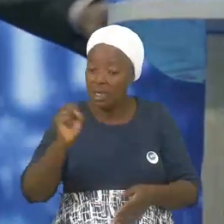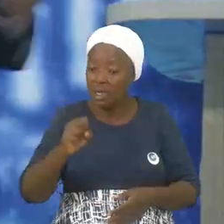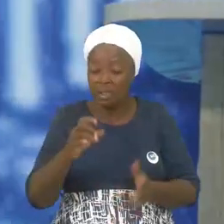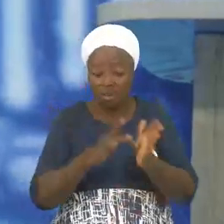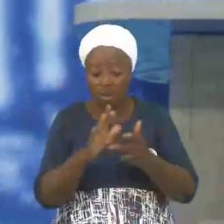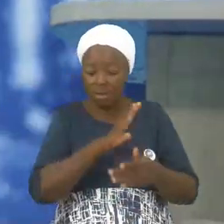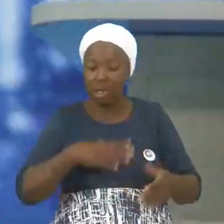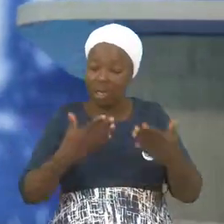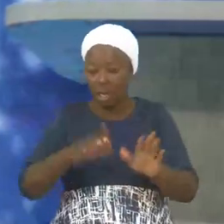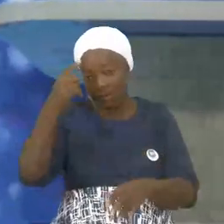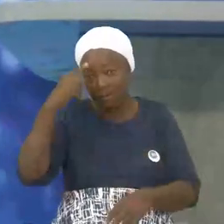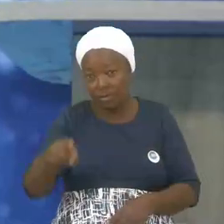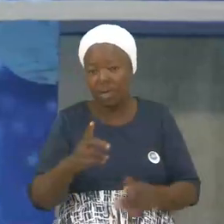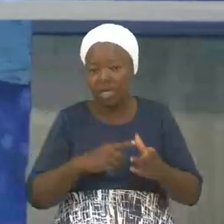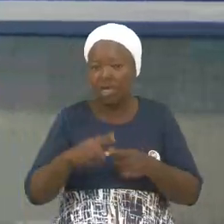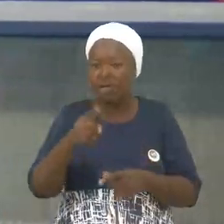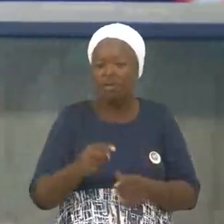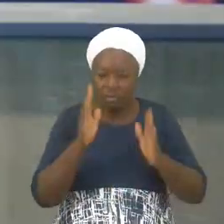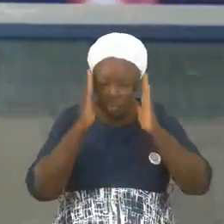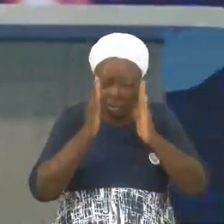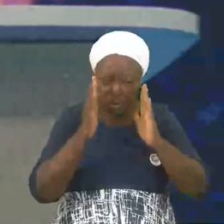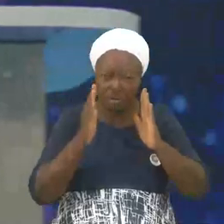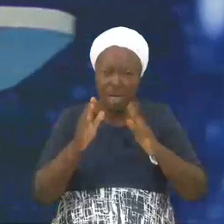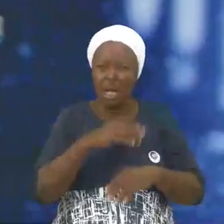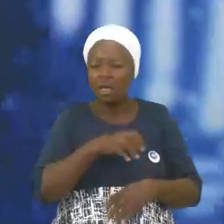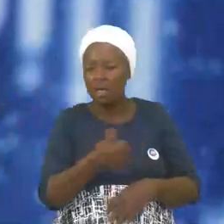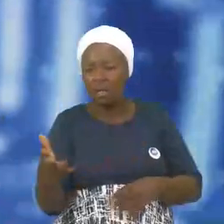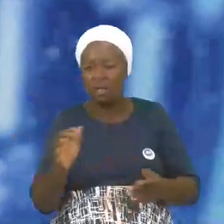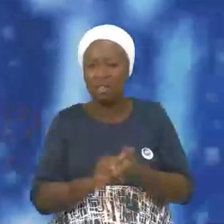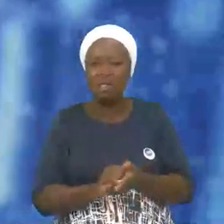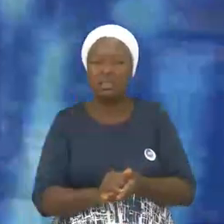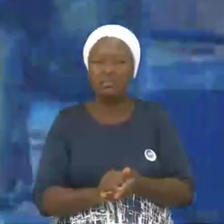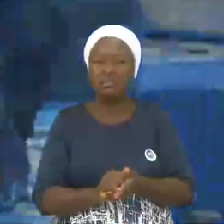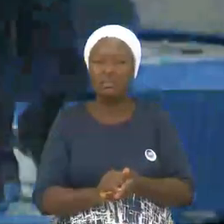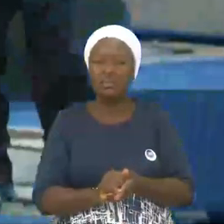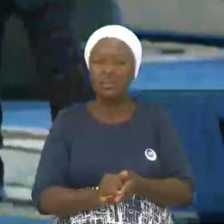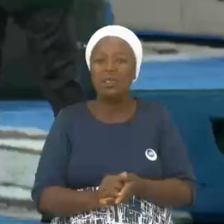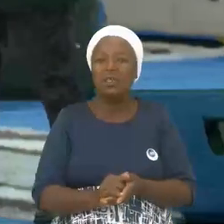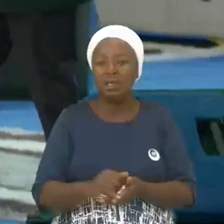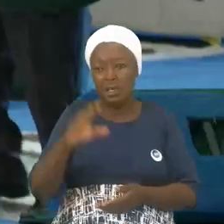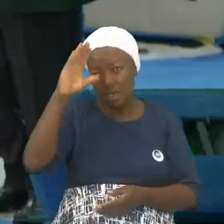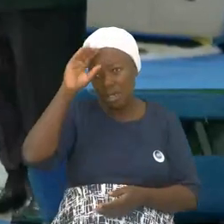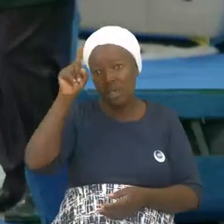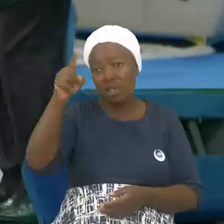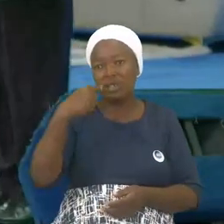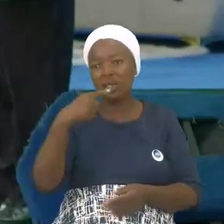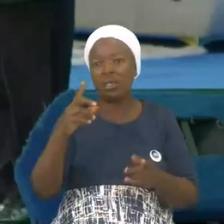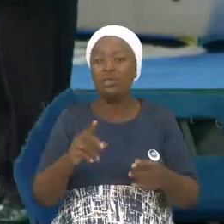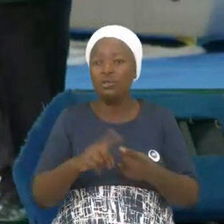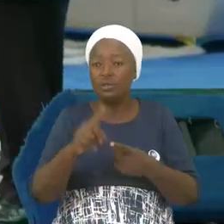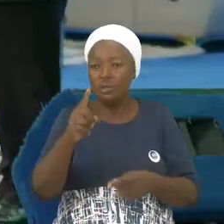un prix à payer. Oui, il est mort pour toi. Et toi, tu dois prêter attention. Et